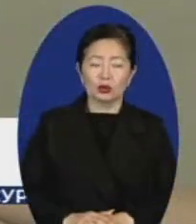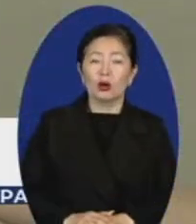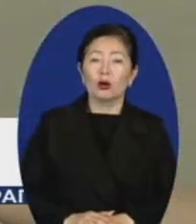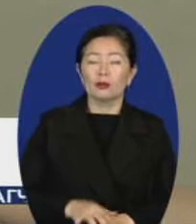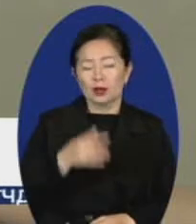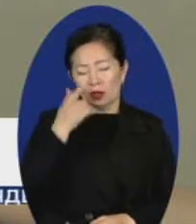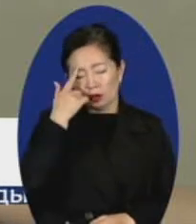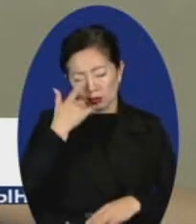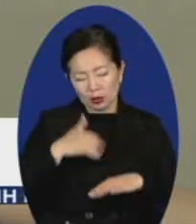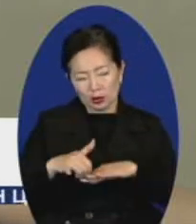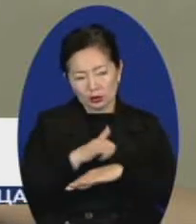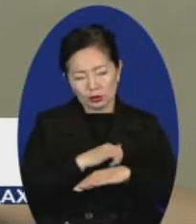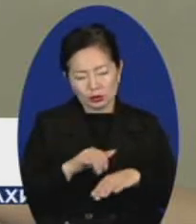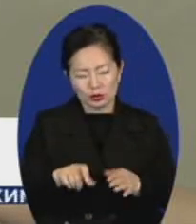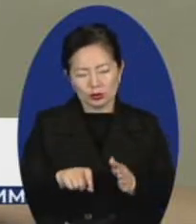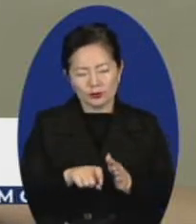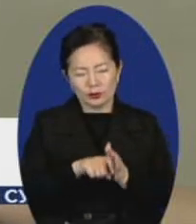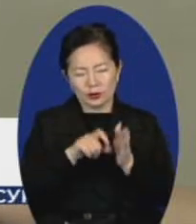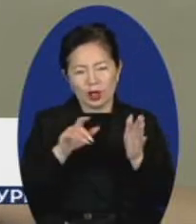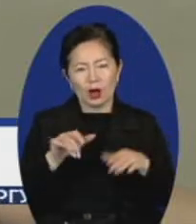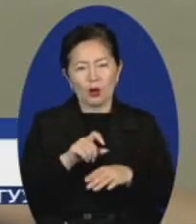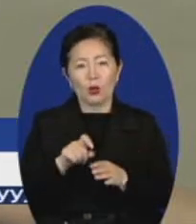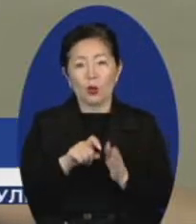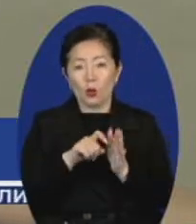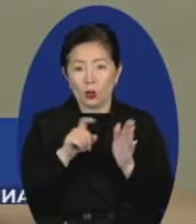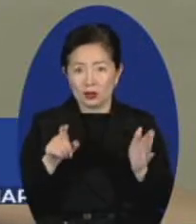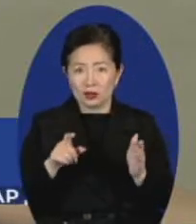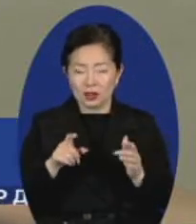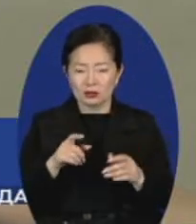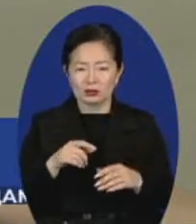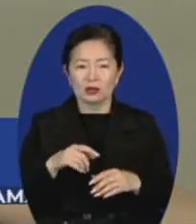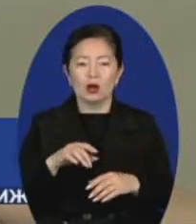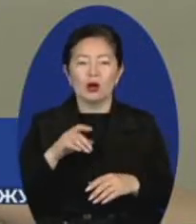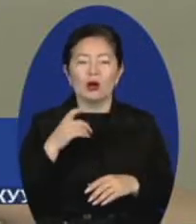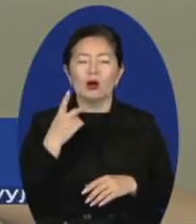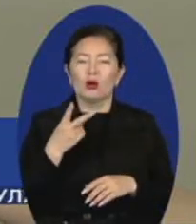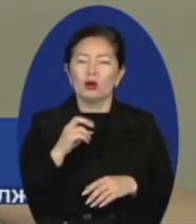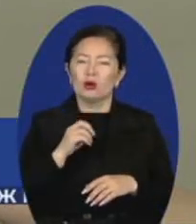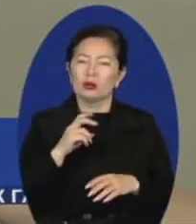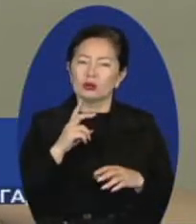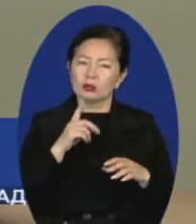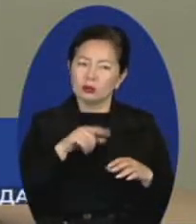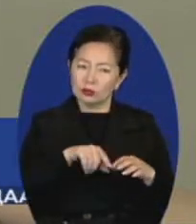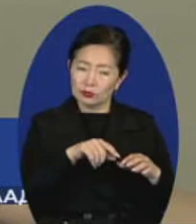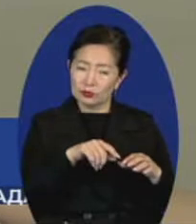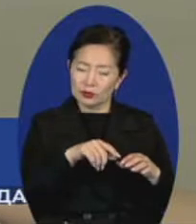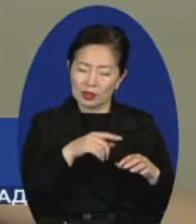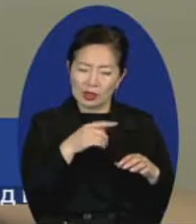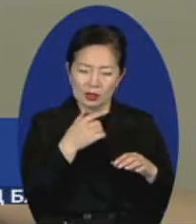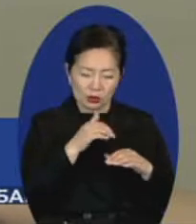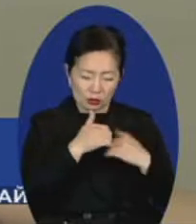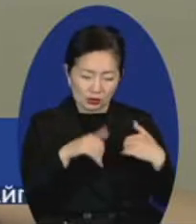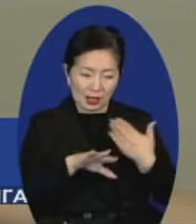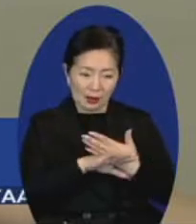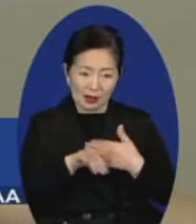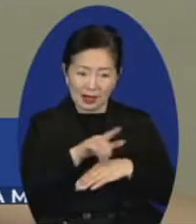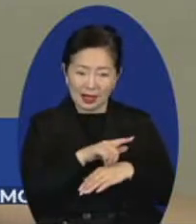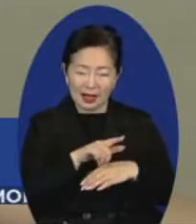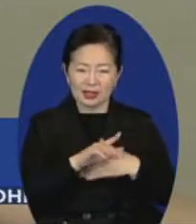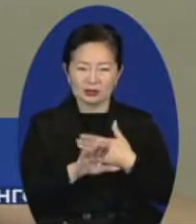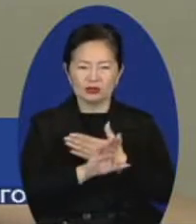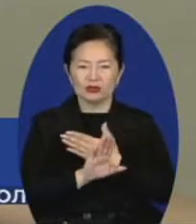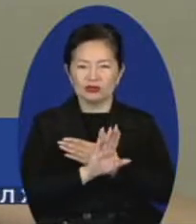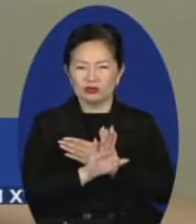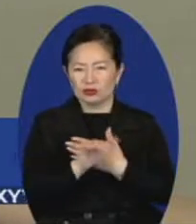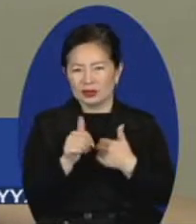дүгэнэ. Монгол улсын урт хугацааны хөгжлийн хөтөлбөр буюу одоо АСЭР 2050 бол тус хамгаалалттай газар нутгуудыг аялал жуулчлалын чиглэлээр зохистой аялал жуулчлалын хэмжээнд